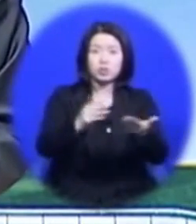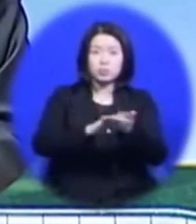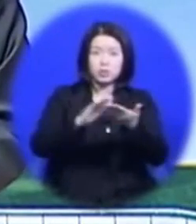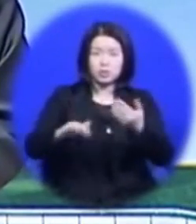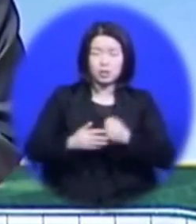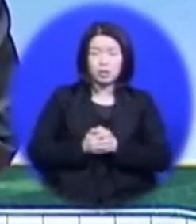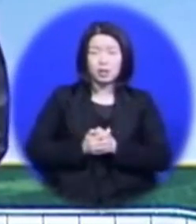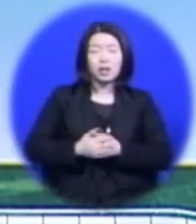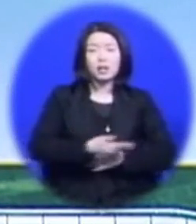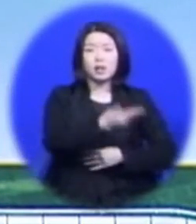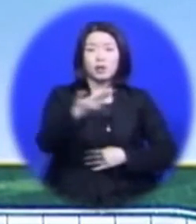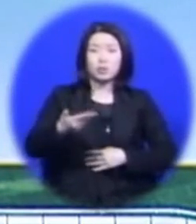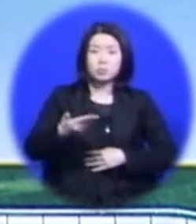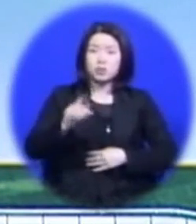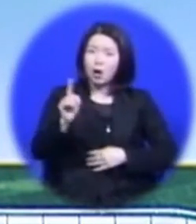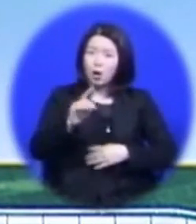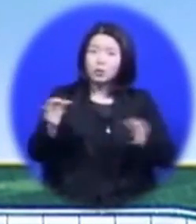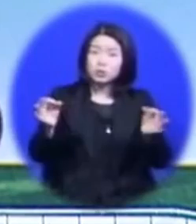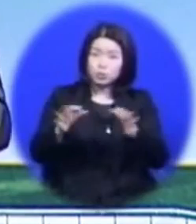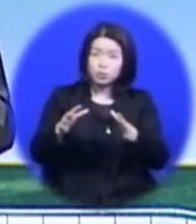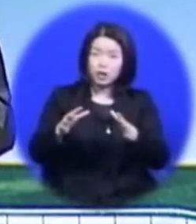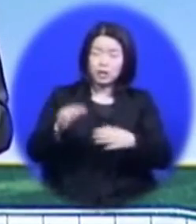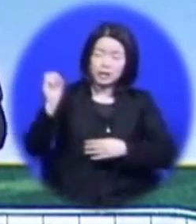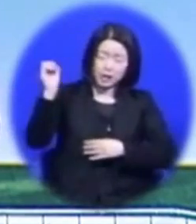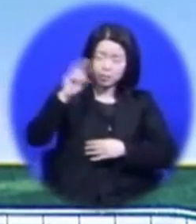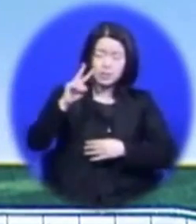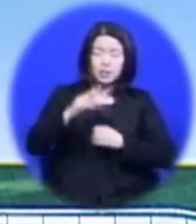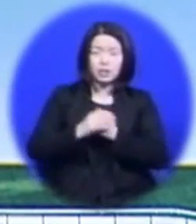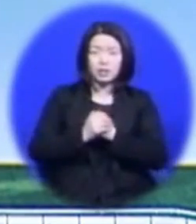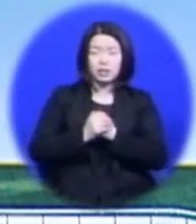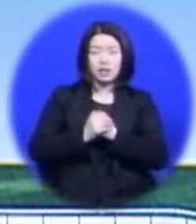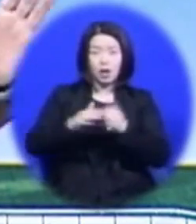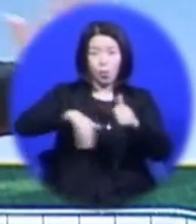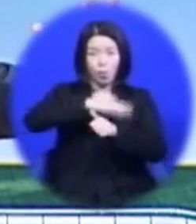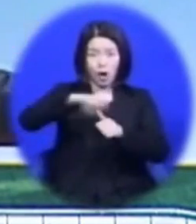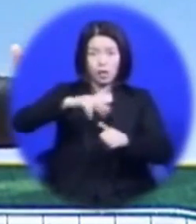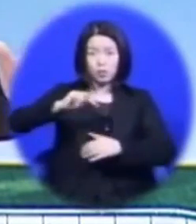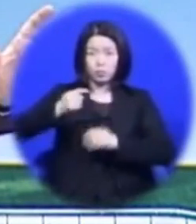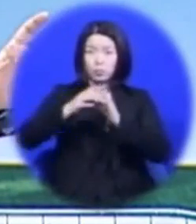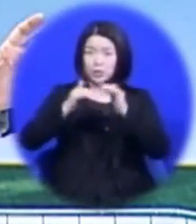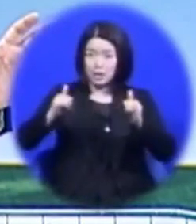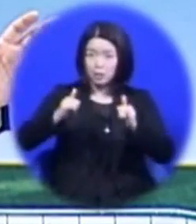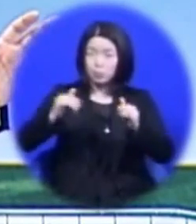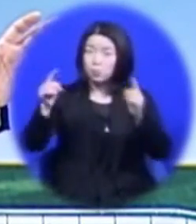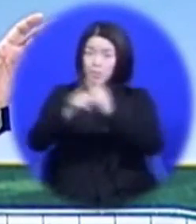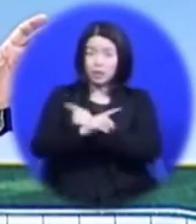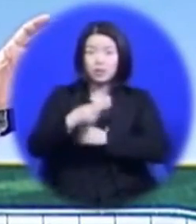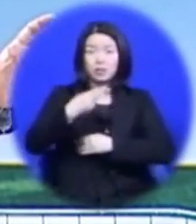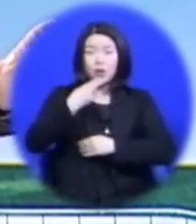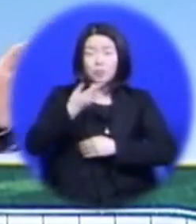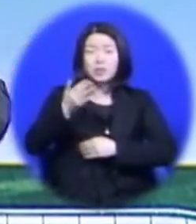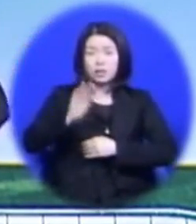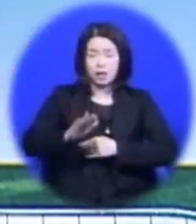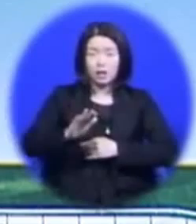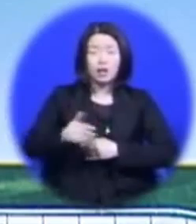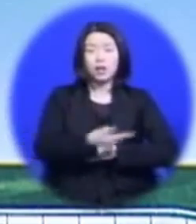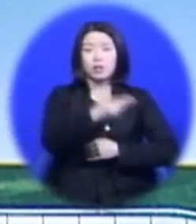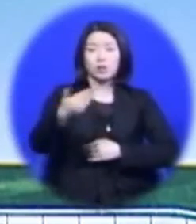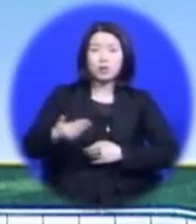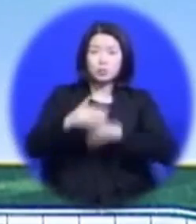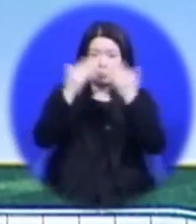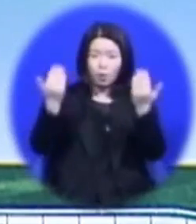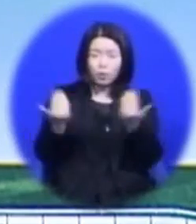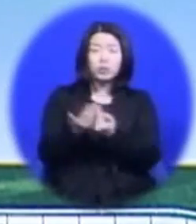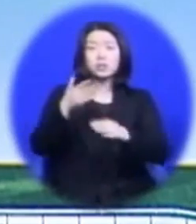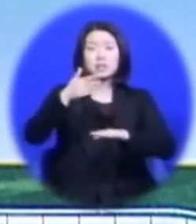여러분, 어느 순간에 갑자기 환경도 사람도 달라진 게 없는데 여러분이 모든 게